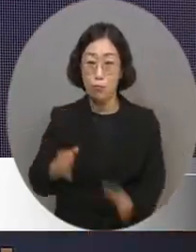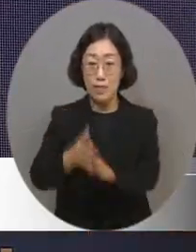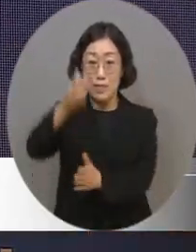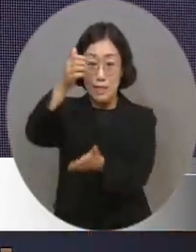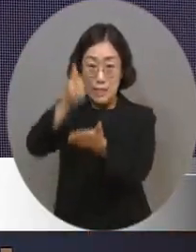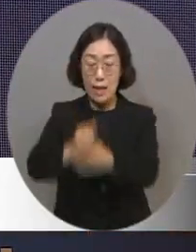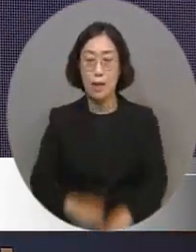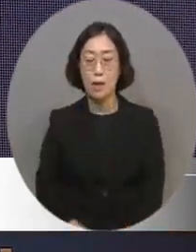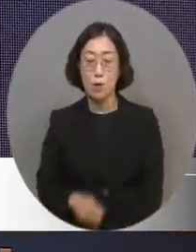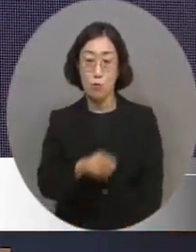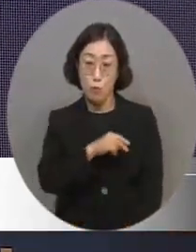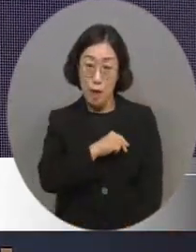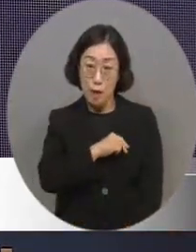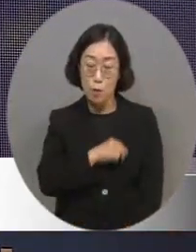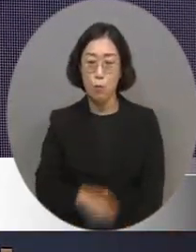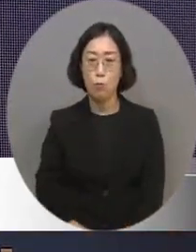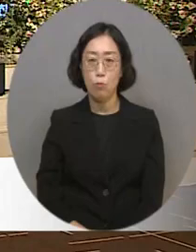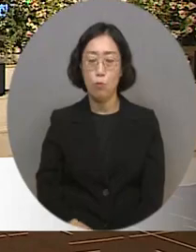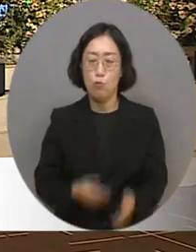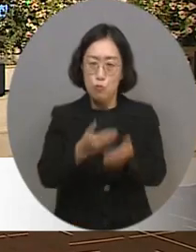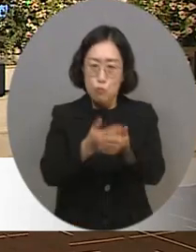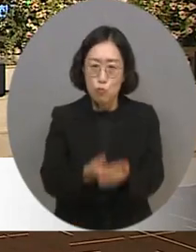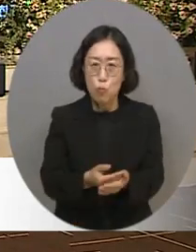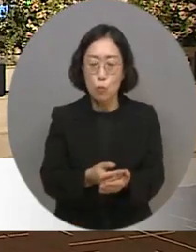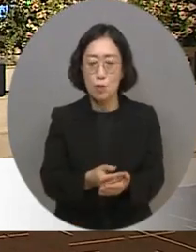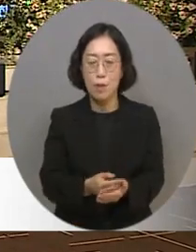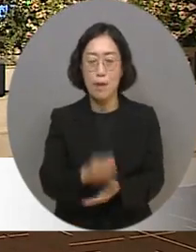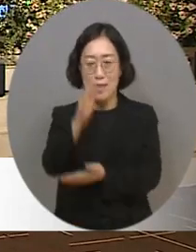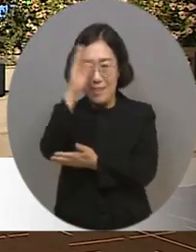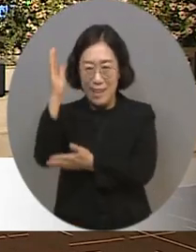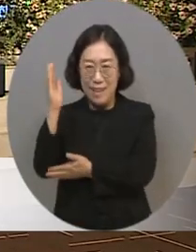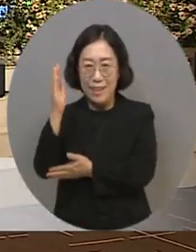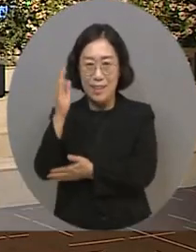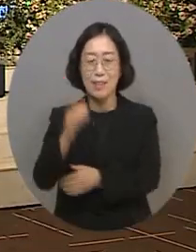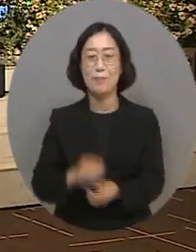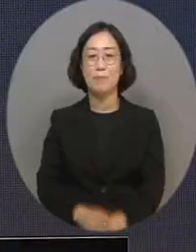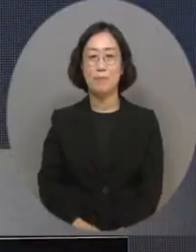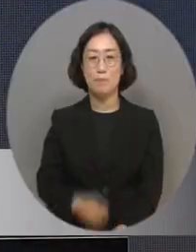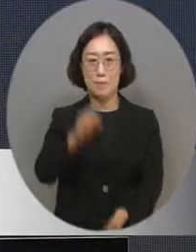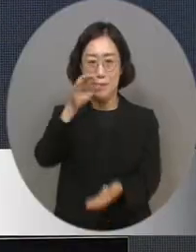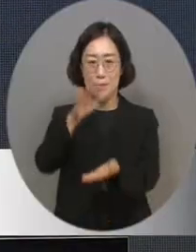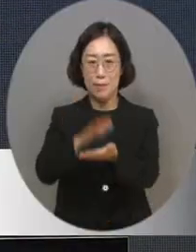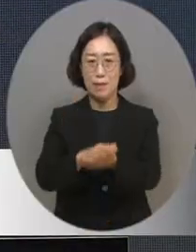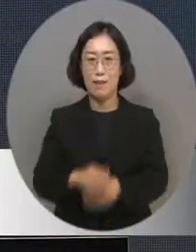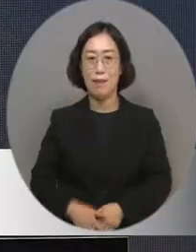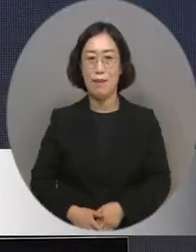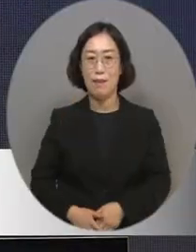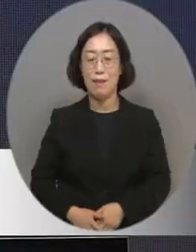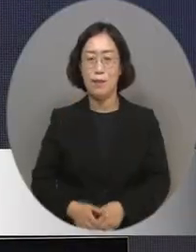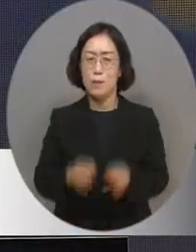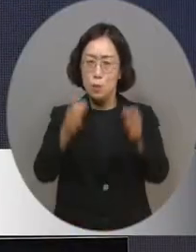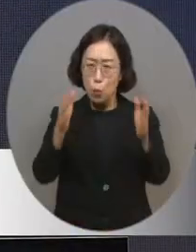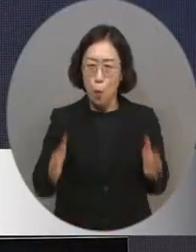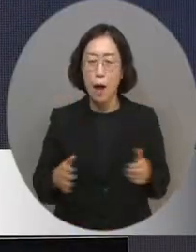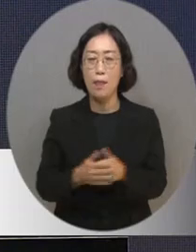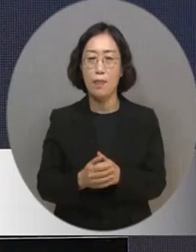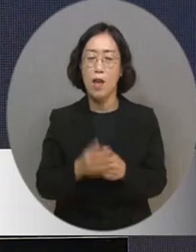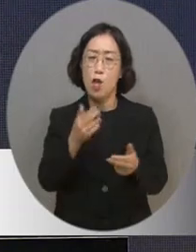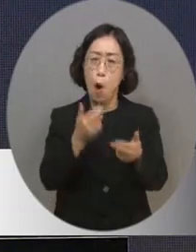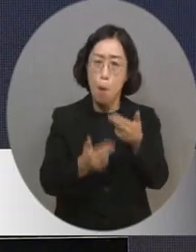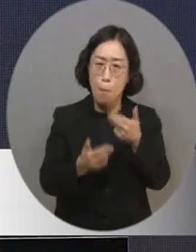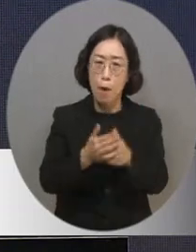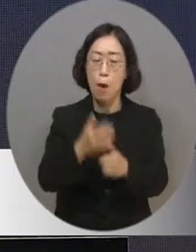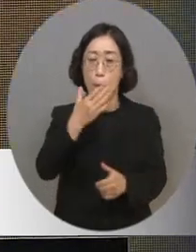비롯해 국회의원 등 많은 주요 인사들의 축하 인사가 이어졌습니다. 그동안의 지장 여분 복지